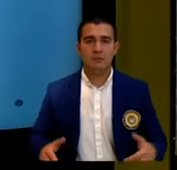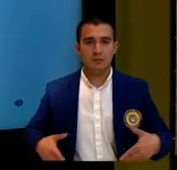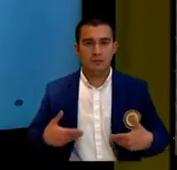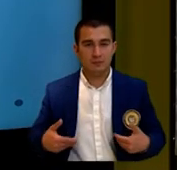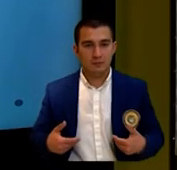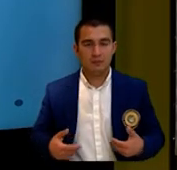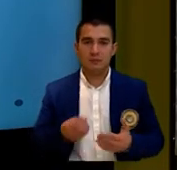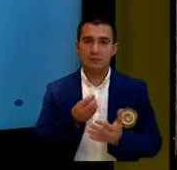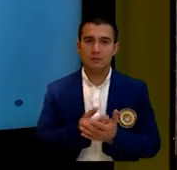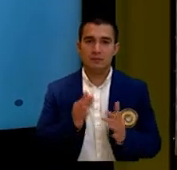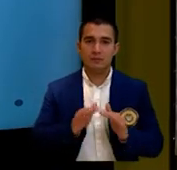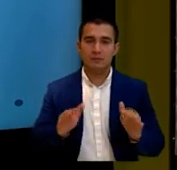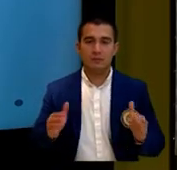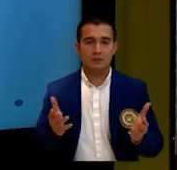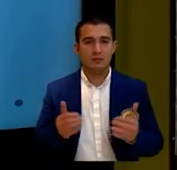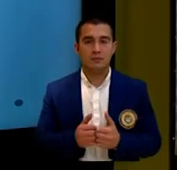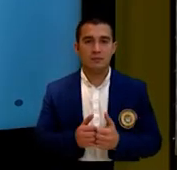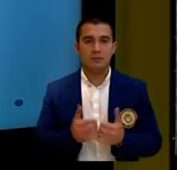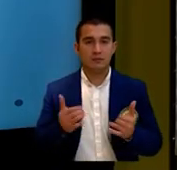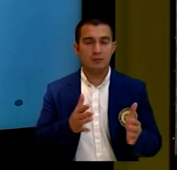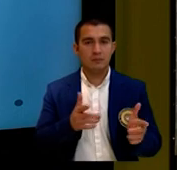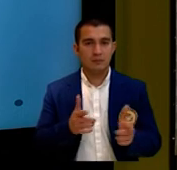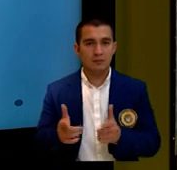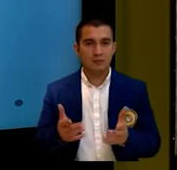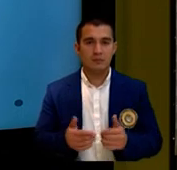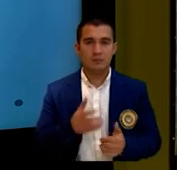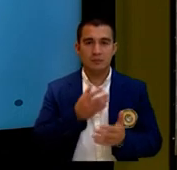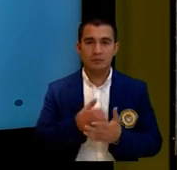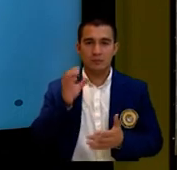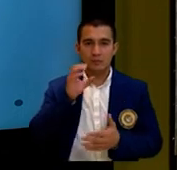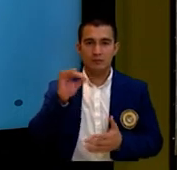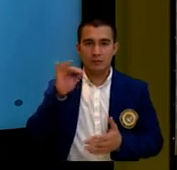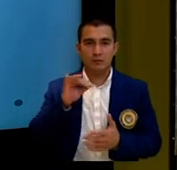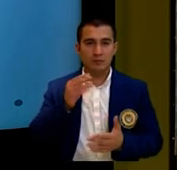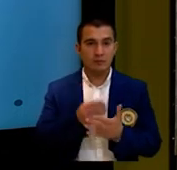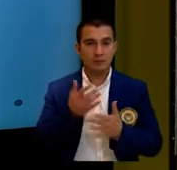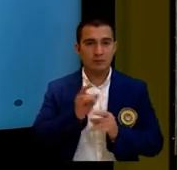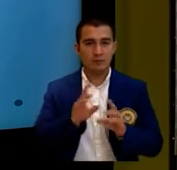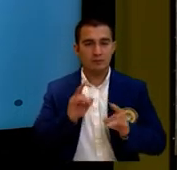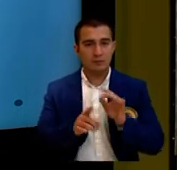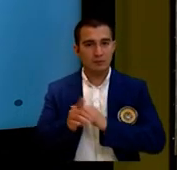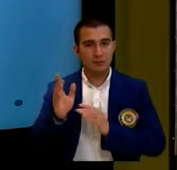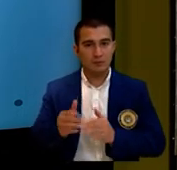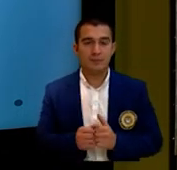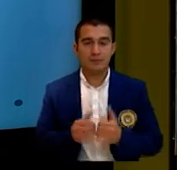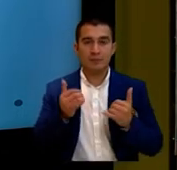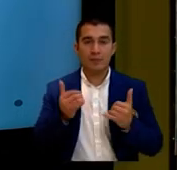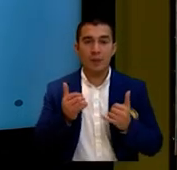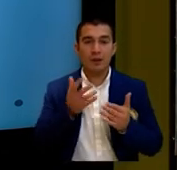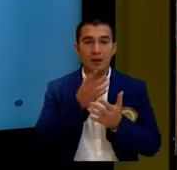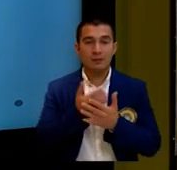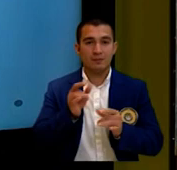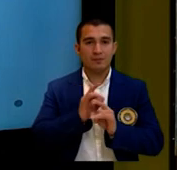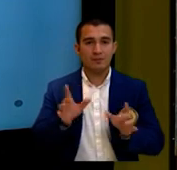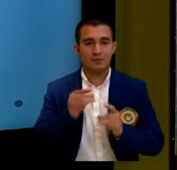Assalomu alaykum, qadrli o'quvchilar. Tayyor bo'lsangiz, O'zbekiston tarixi darsimizni boshlaymiz. Bugungi o'tadigan